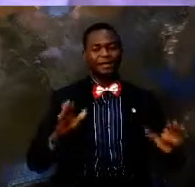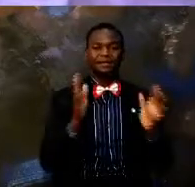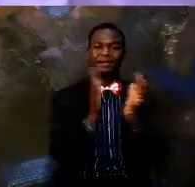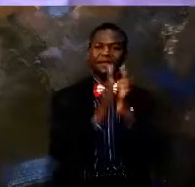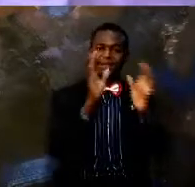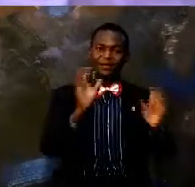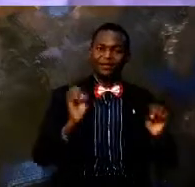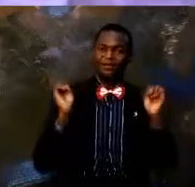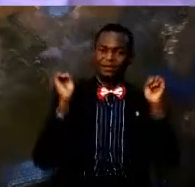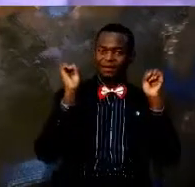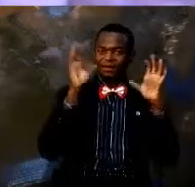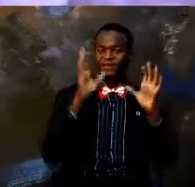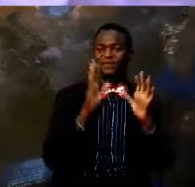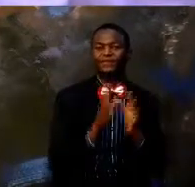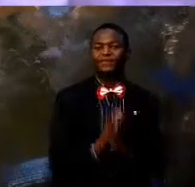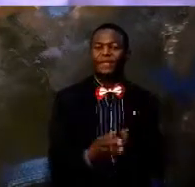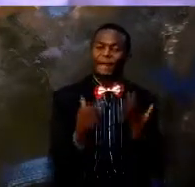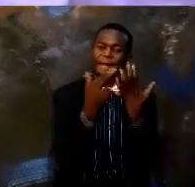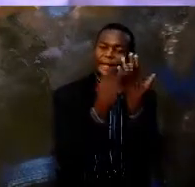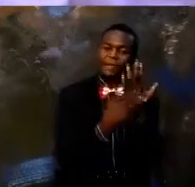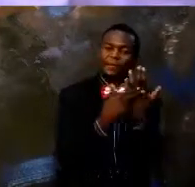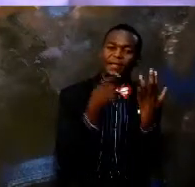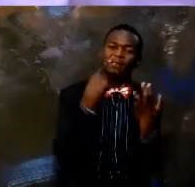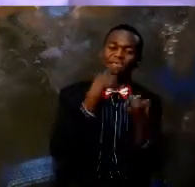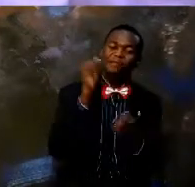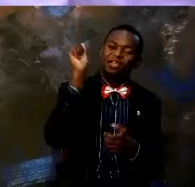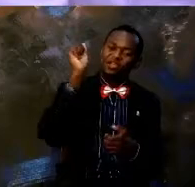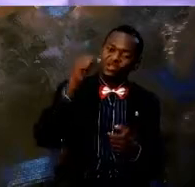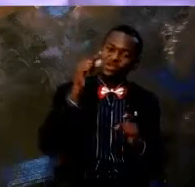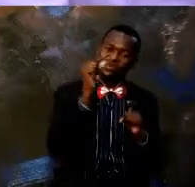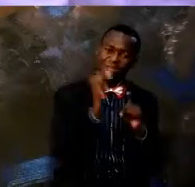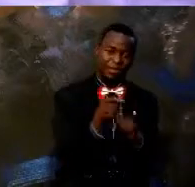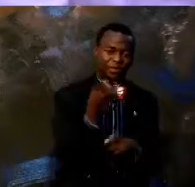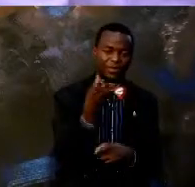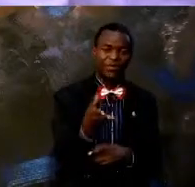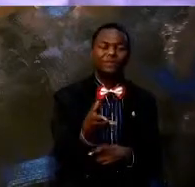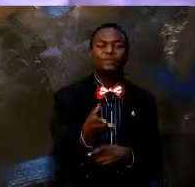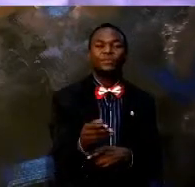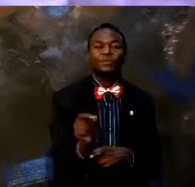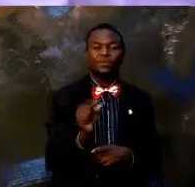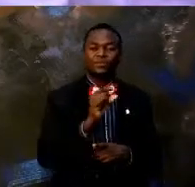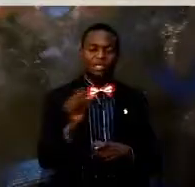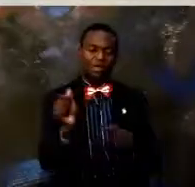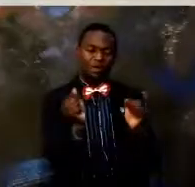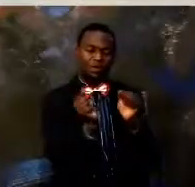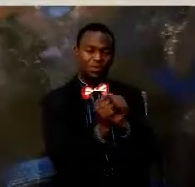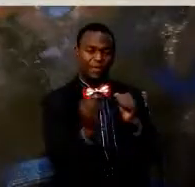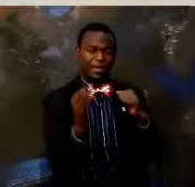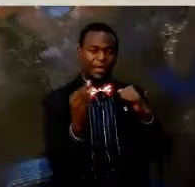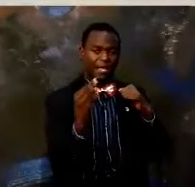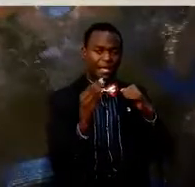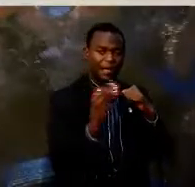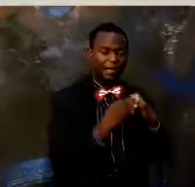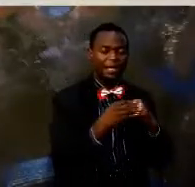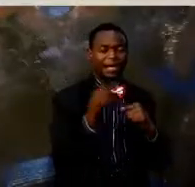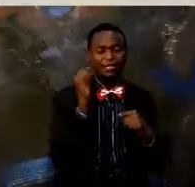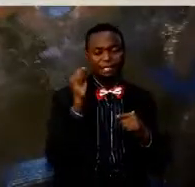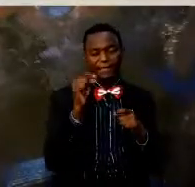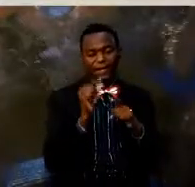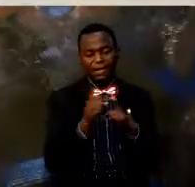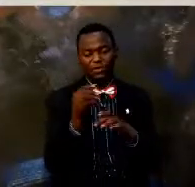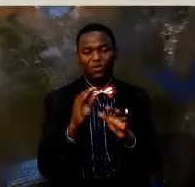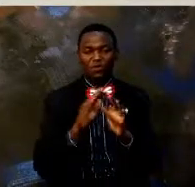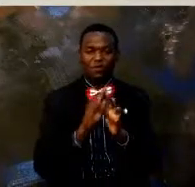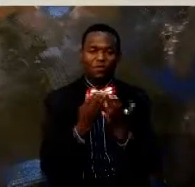Haleluya. Biblia inasema huyo ndio neno. Halafu mstari wa 14 anasema yule neno huyo. Fungua